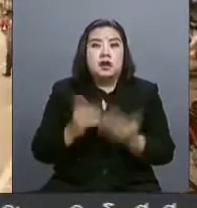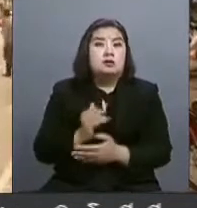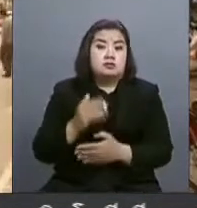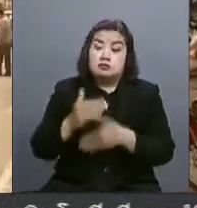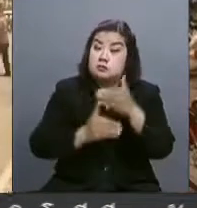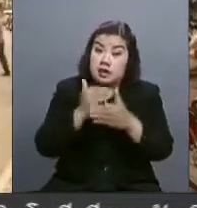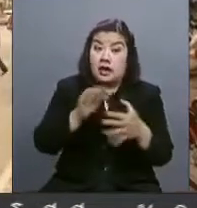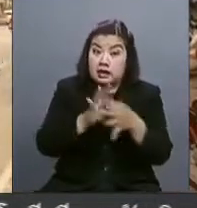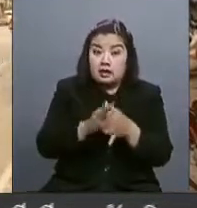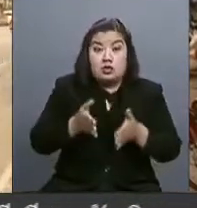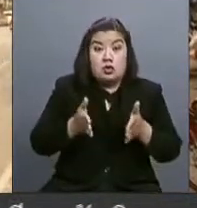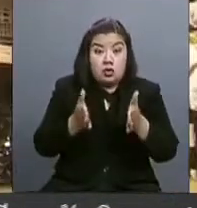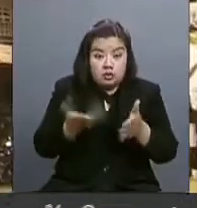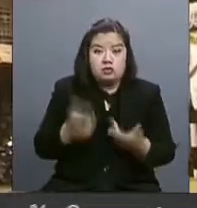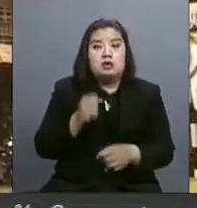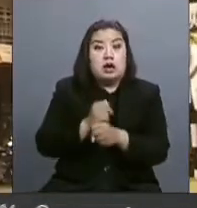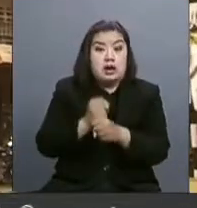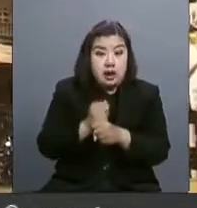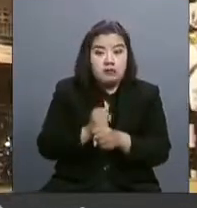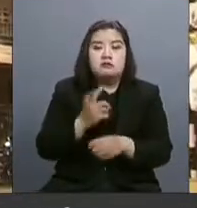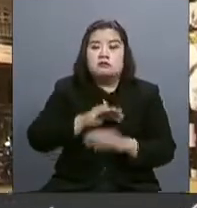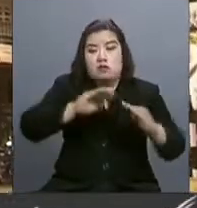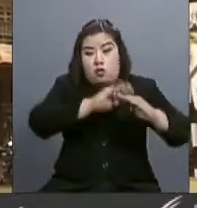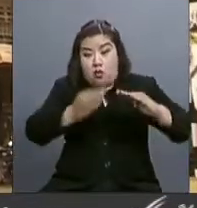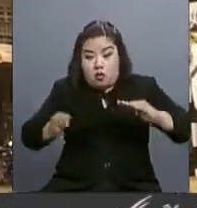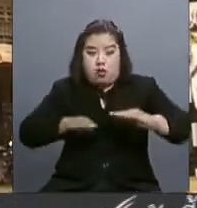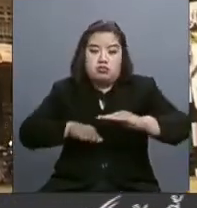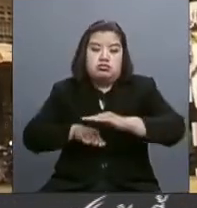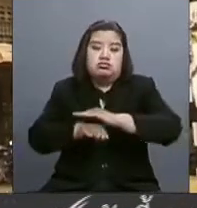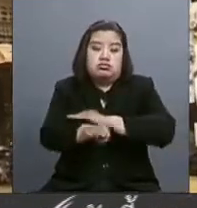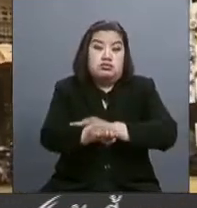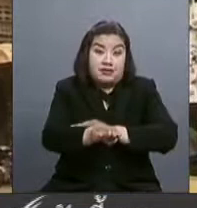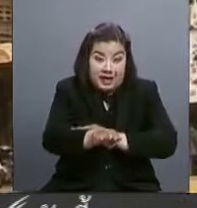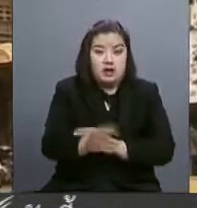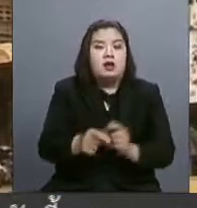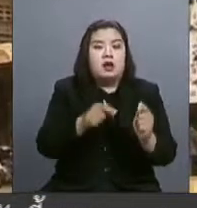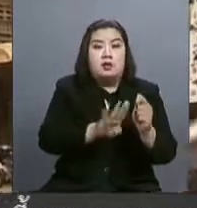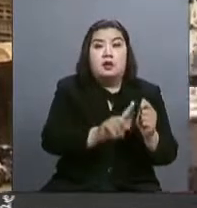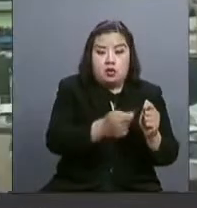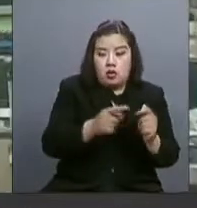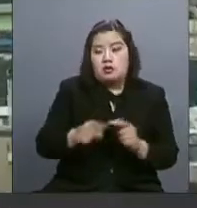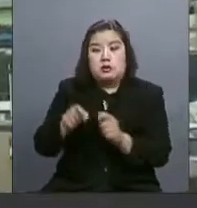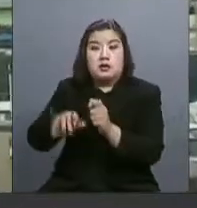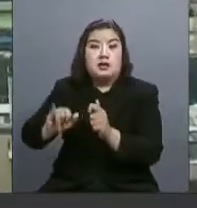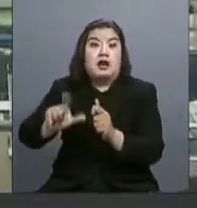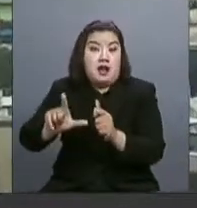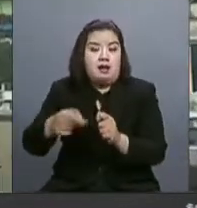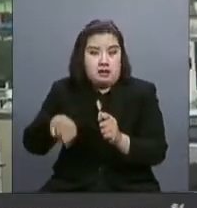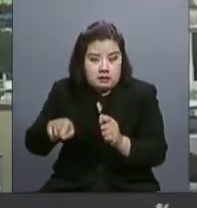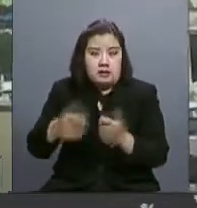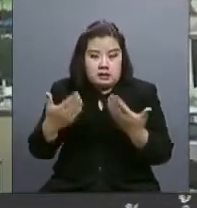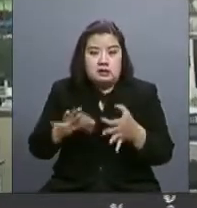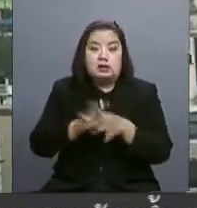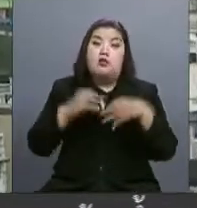นนในเส้นทางหลักและการสร้างอุโมงค์ลอดใต้ภูเขาเชื่อมอำเภอเบตงกับเมืองยะลารวมไปถึงการแก้ไขข้อจำกัดด้านระบบ